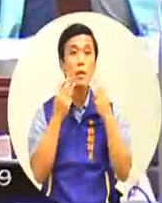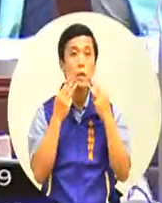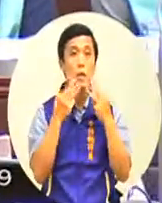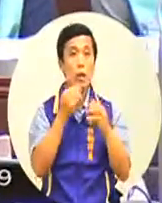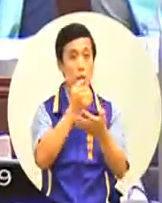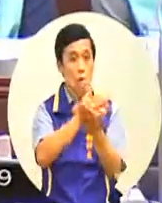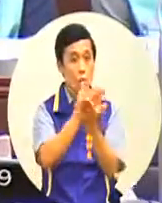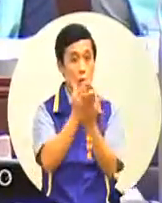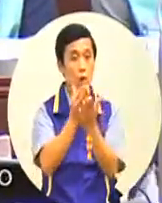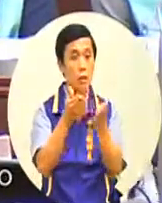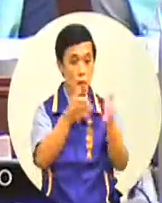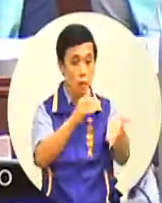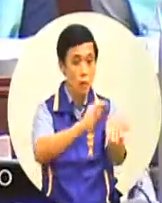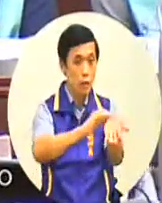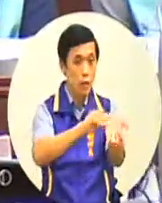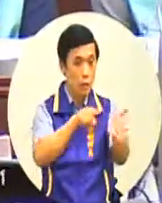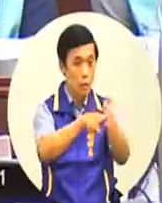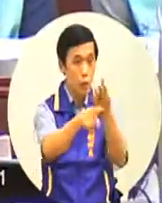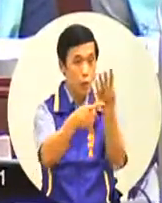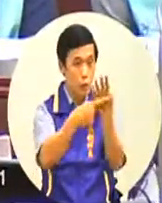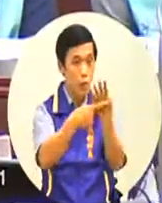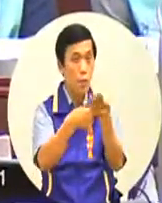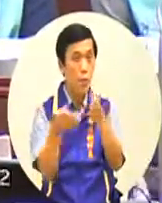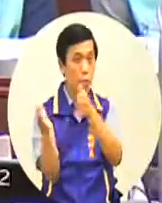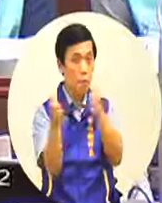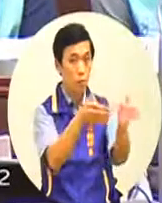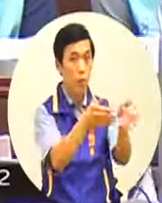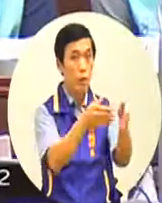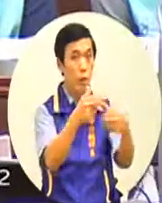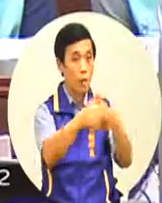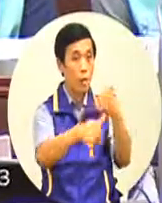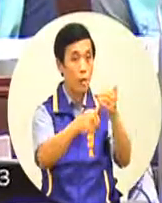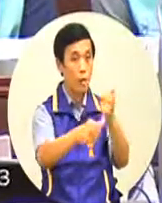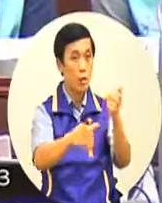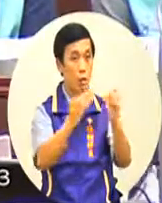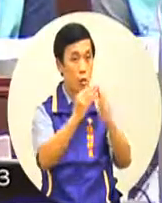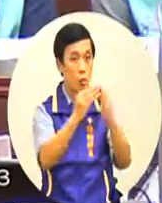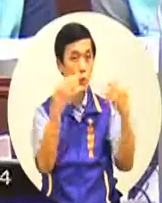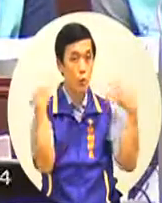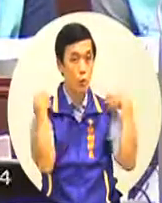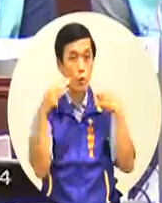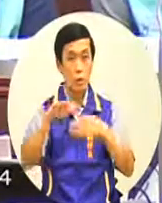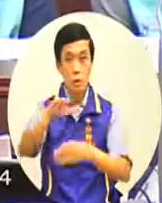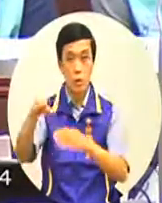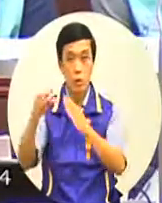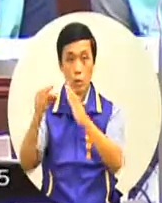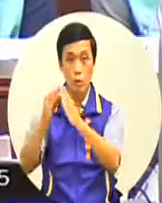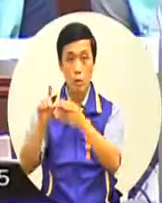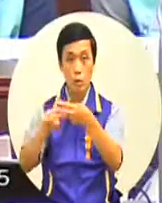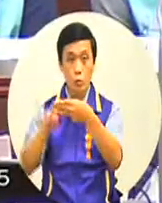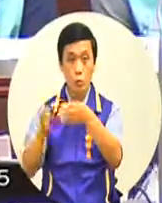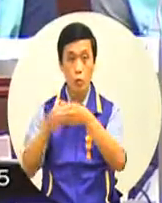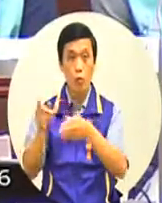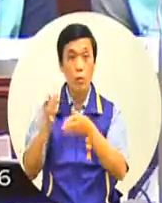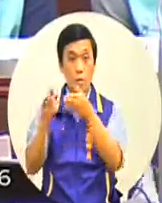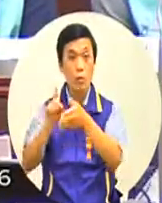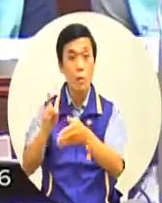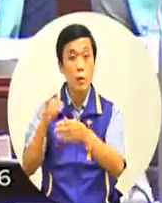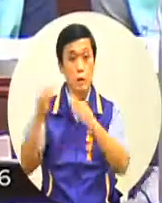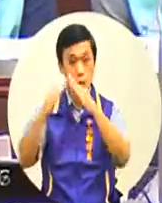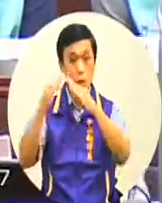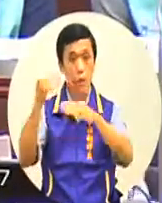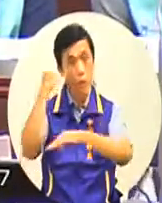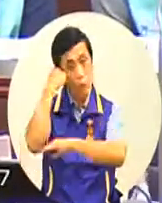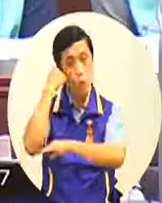分， 医疗专业的部分就是卫生局。那社会局的部分主要就会是针对居家服务、